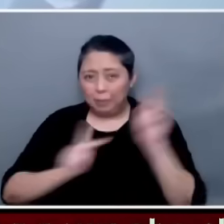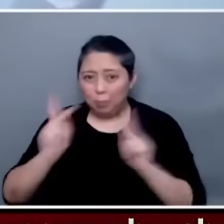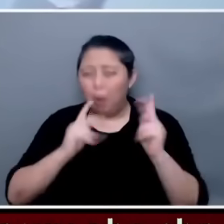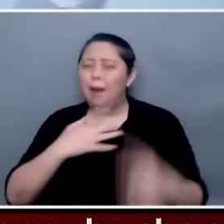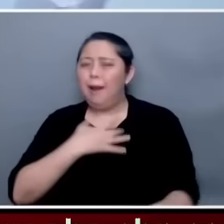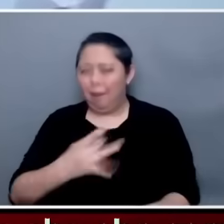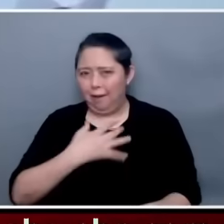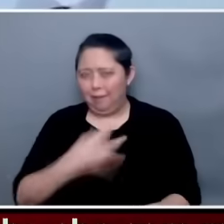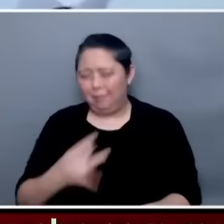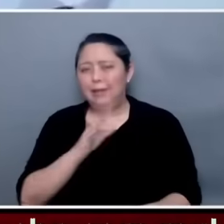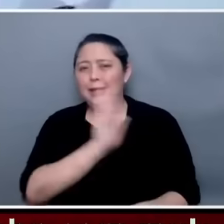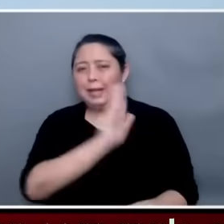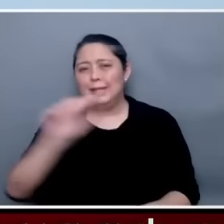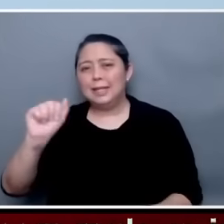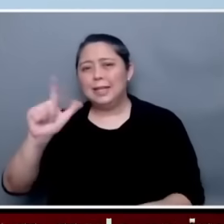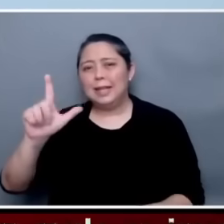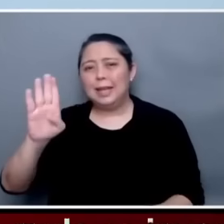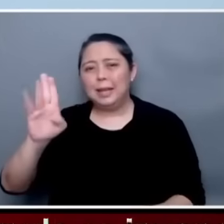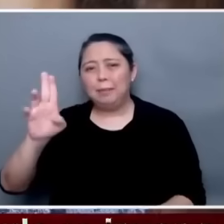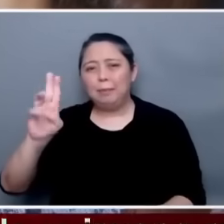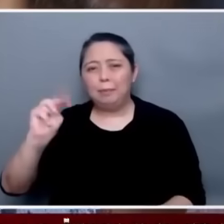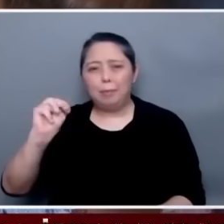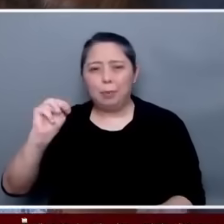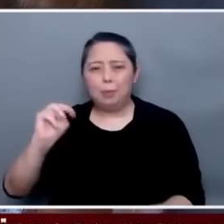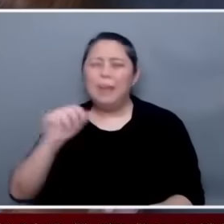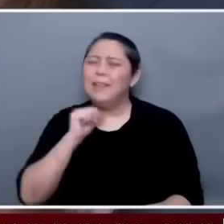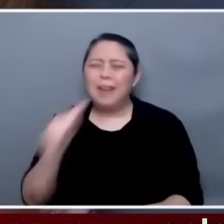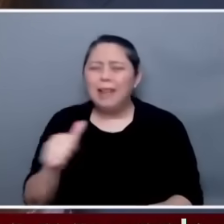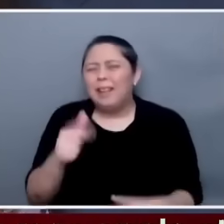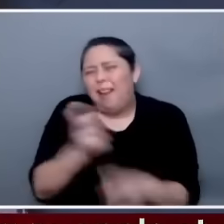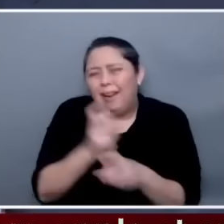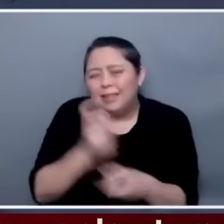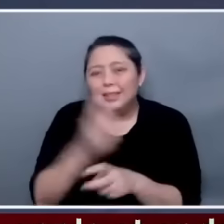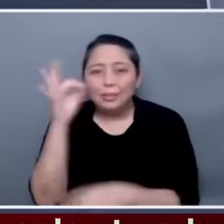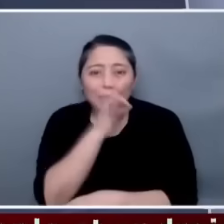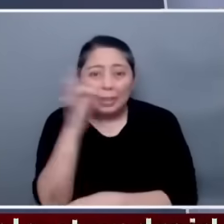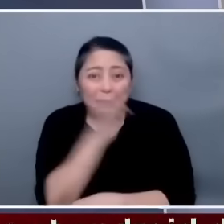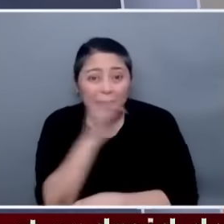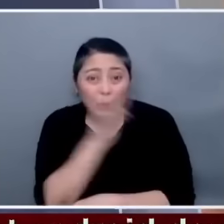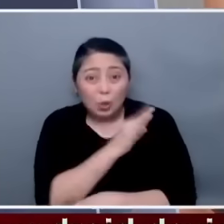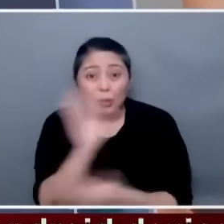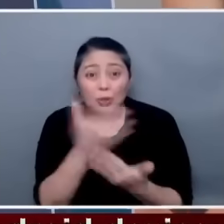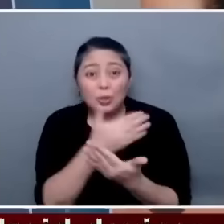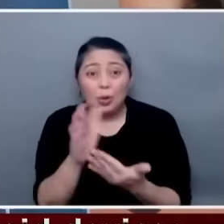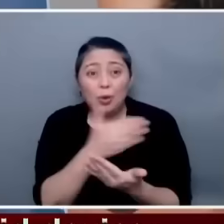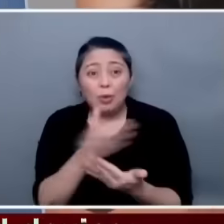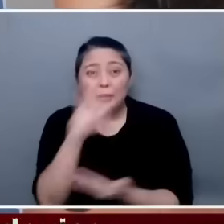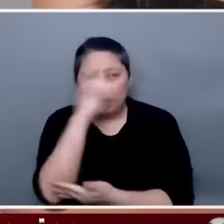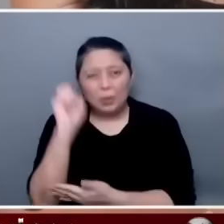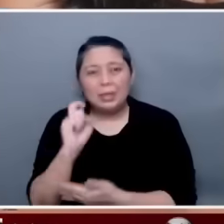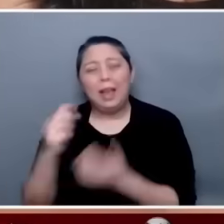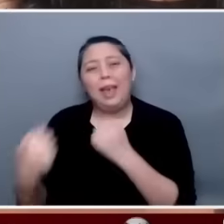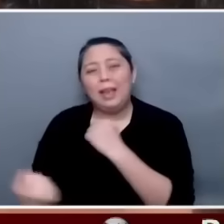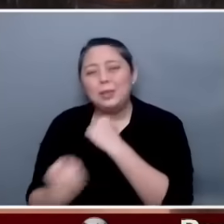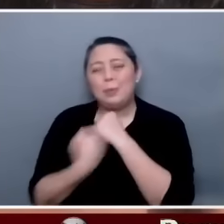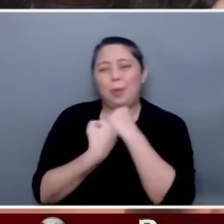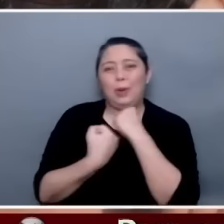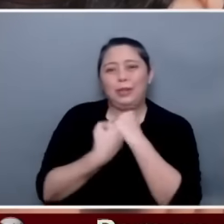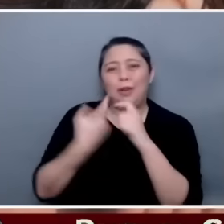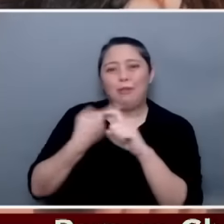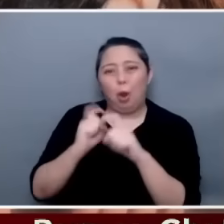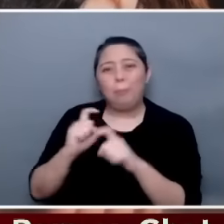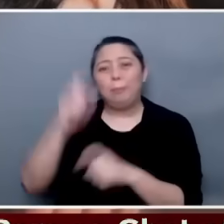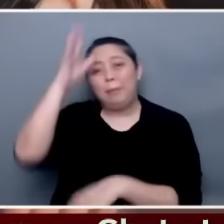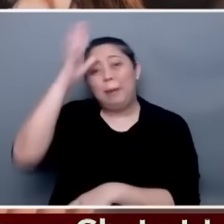siya nahirapan sa All Filipino songs dahil sa tulong ng kanyang mga magulang na sina Ding Dong Avanzado at Jessa Saragosa.